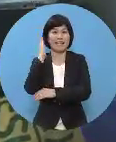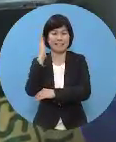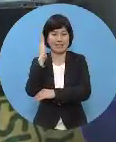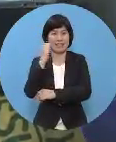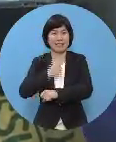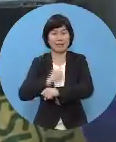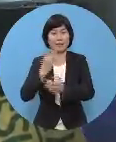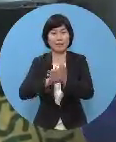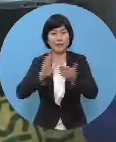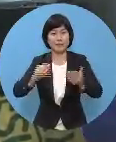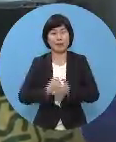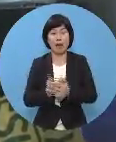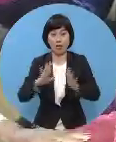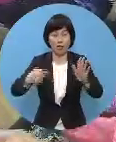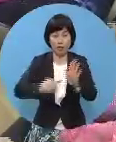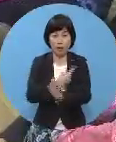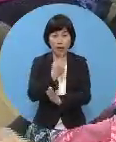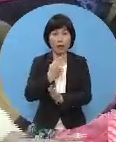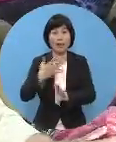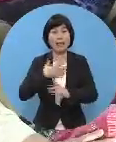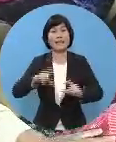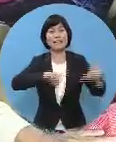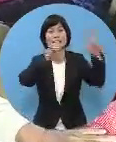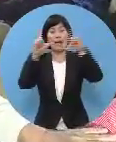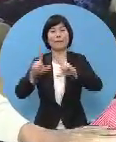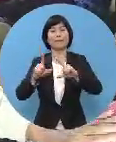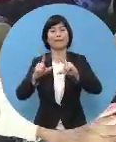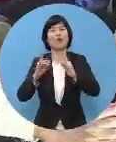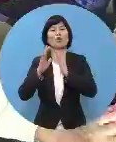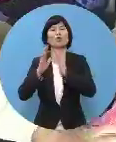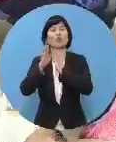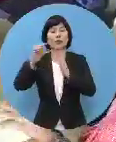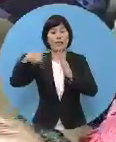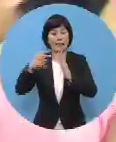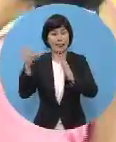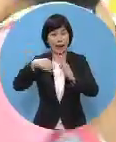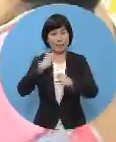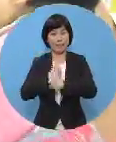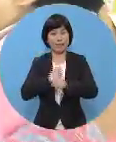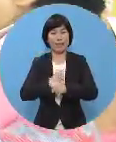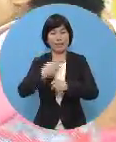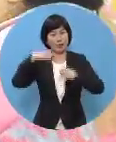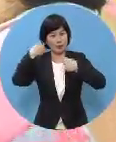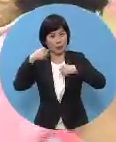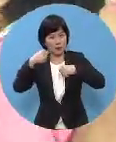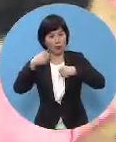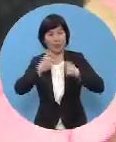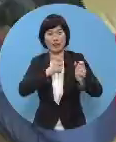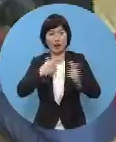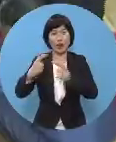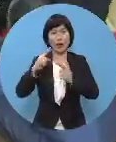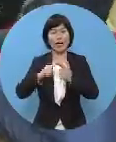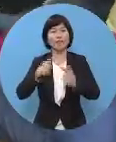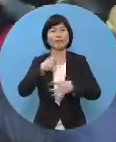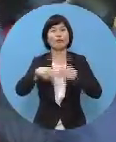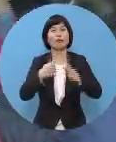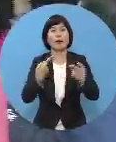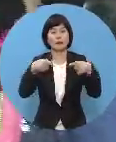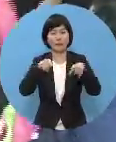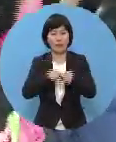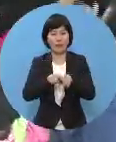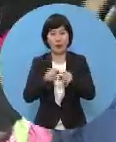추억의 이야기를 풀어놓습니다. 이외에도 나의 삶 소품에 담기, 신명나는 춤 한마당 등의